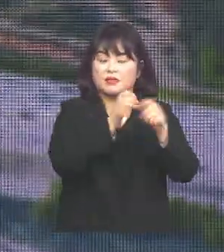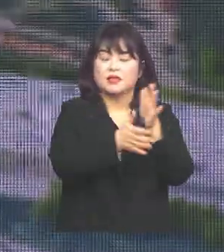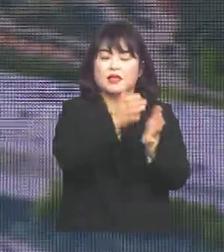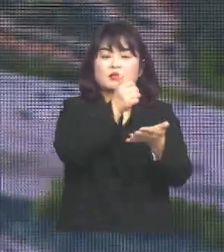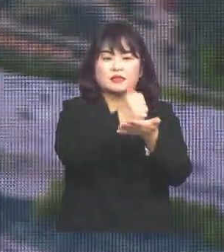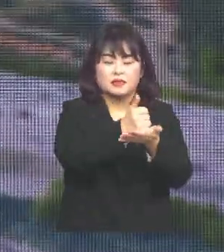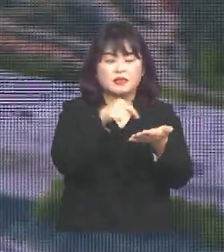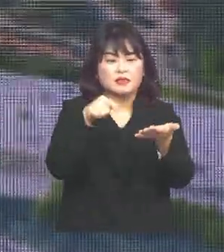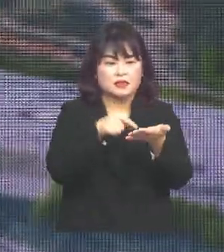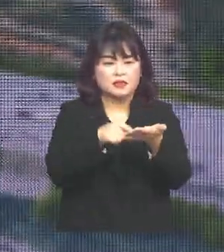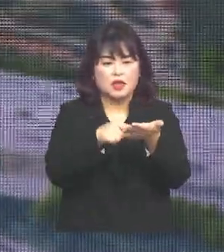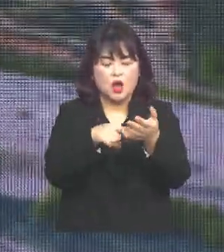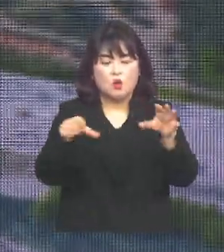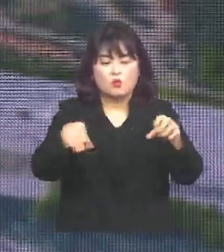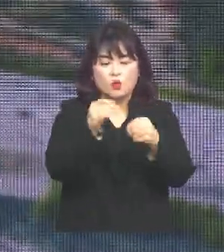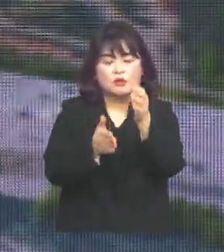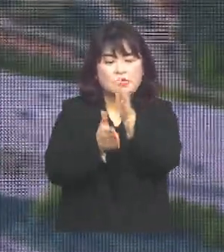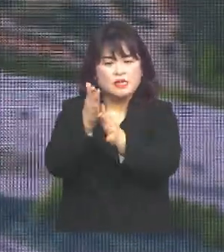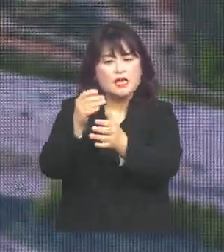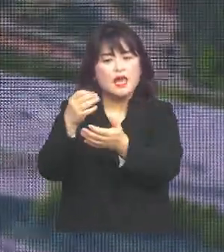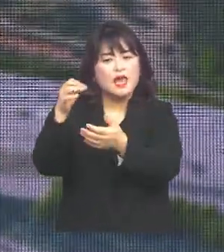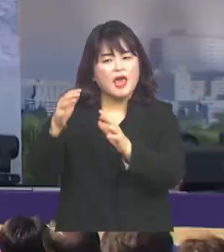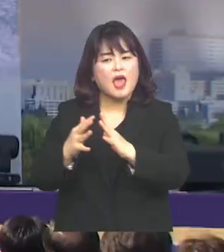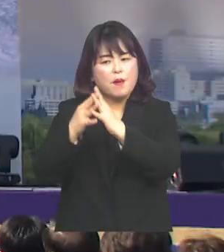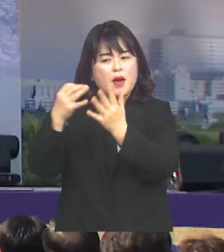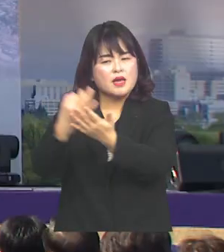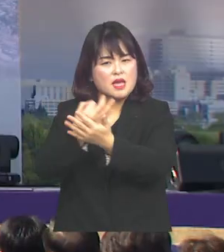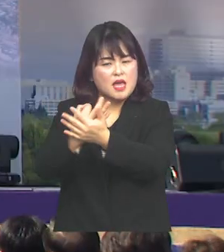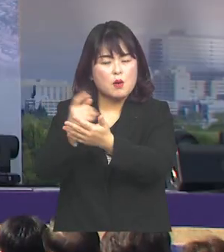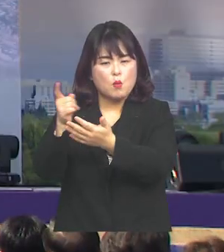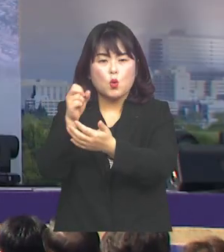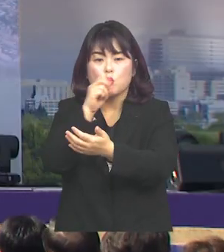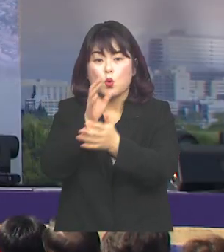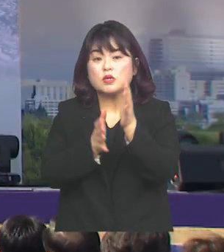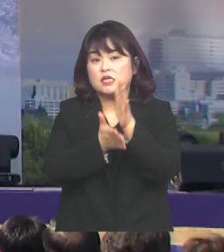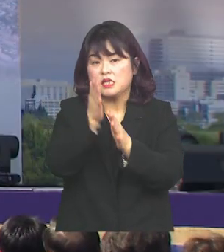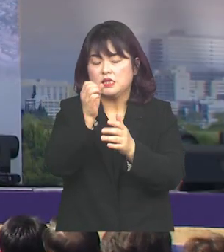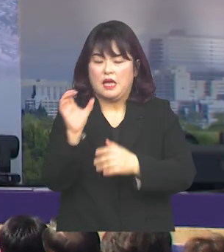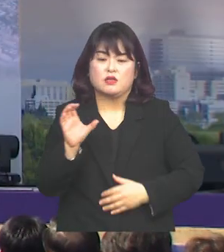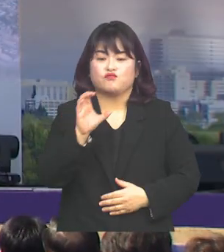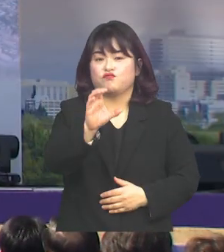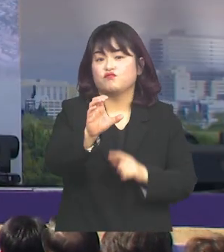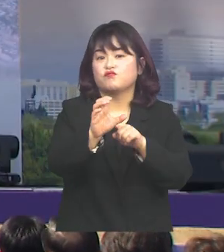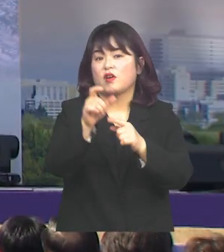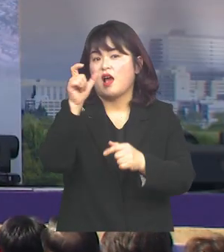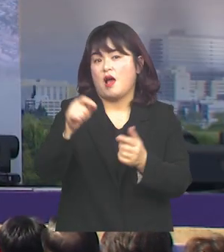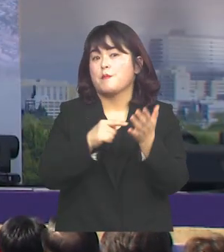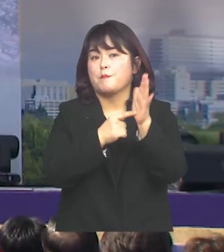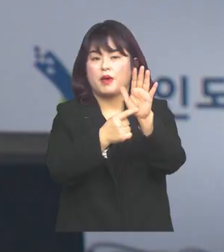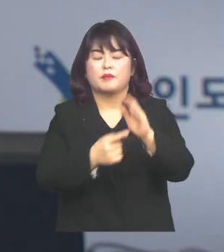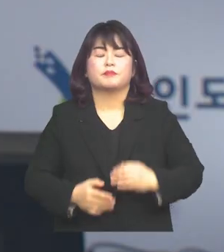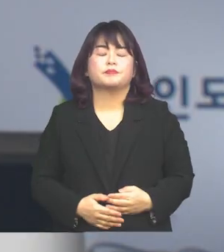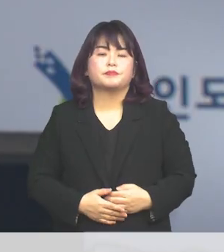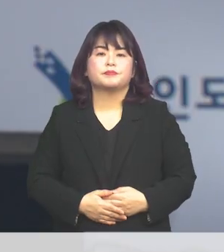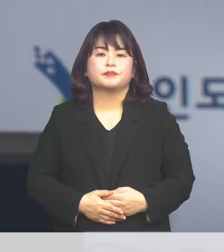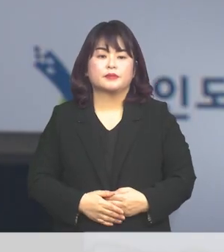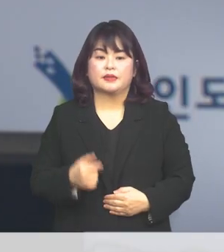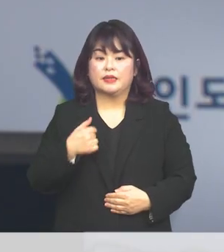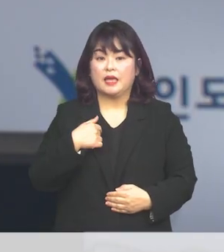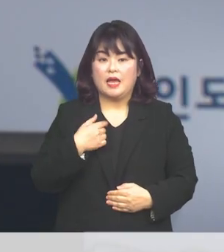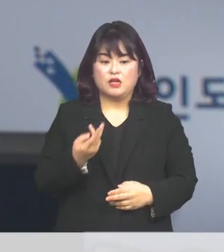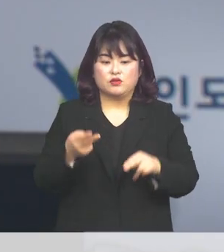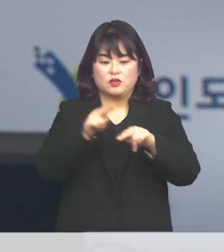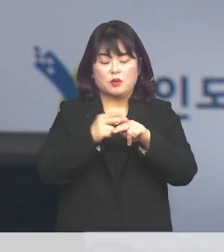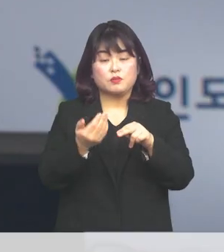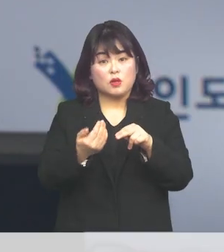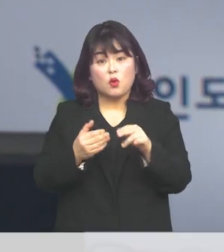이상일 용인특례시장은 플랫폼시티 개발 이익금이 모두 용인의 재투자가 될 것이라고 강조했습니다.